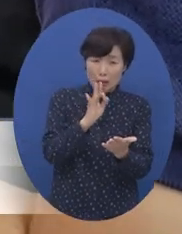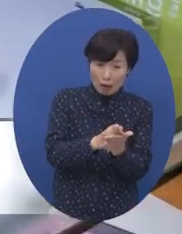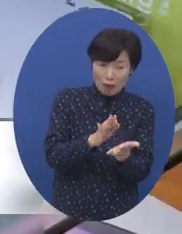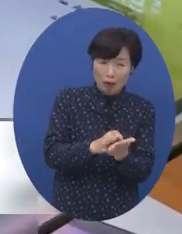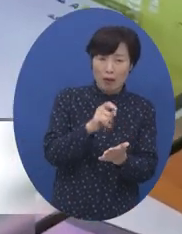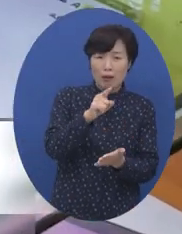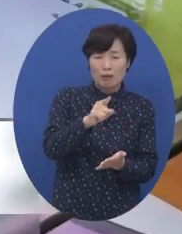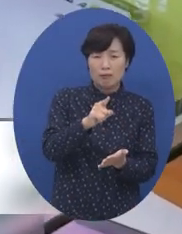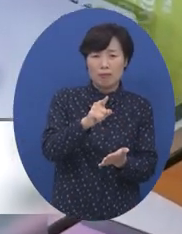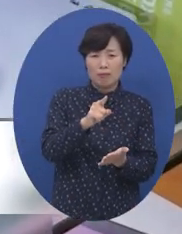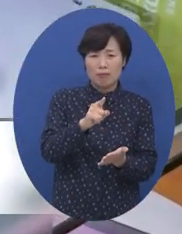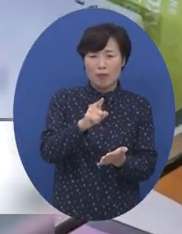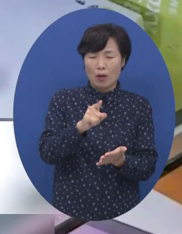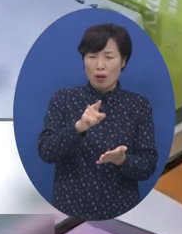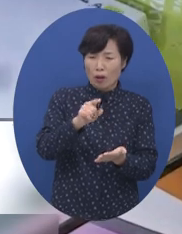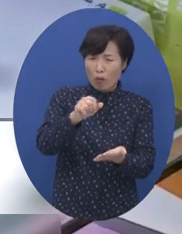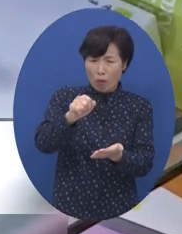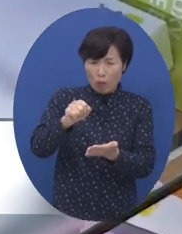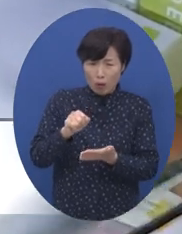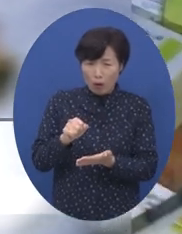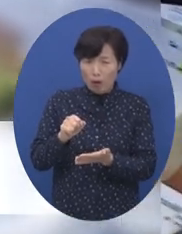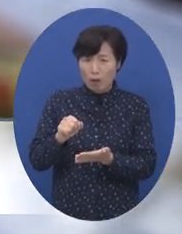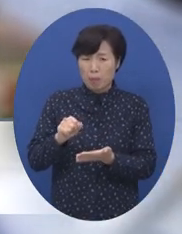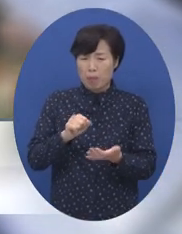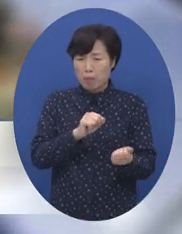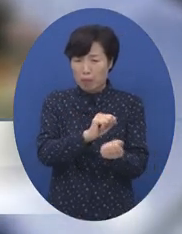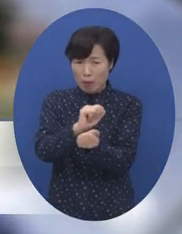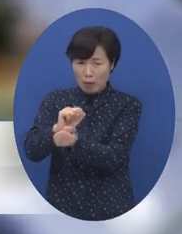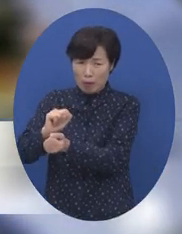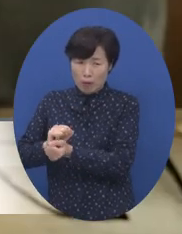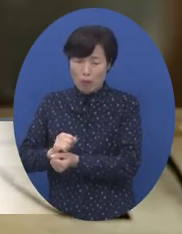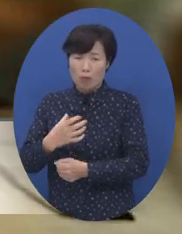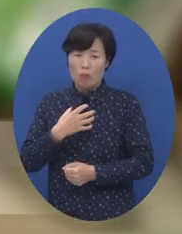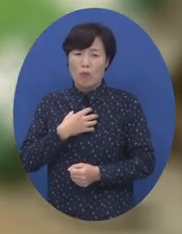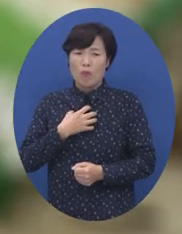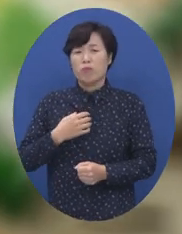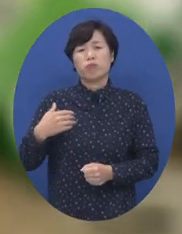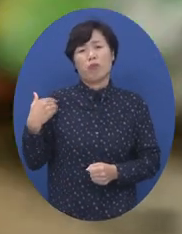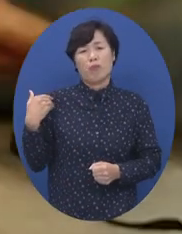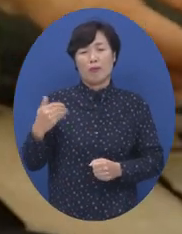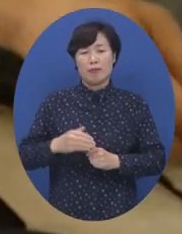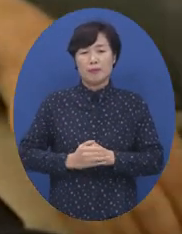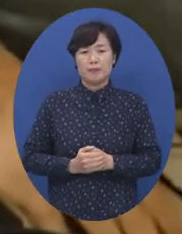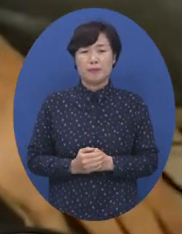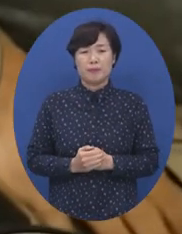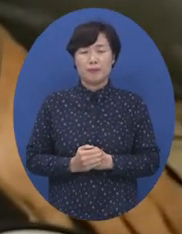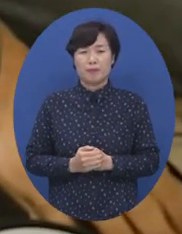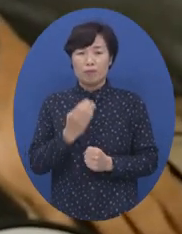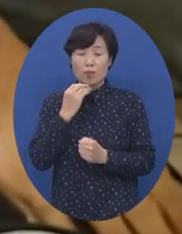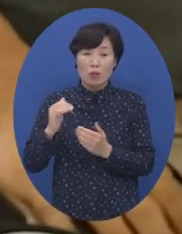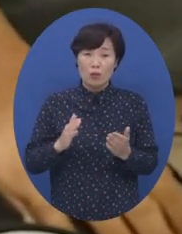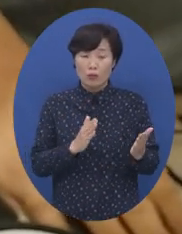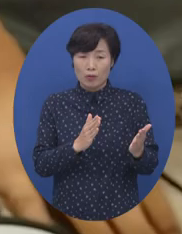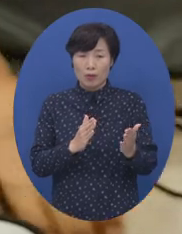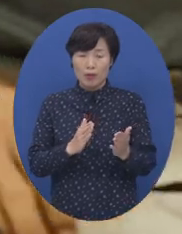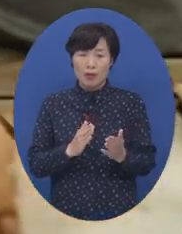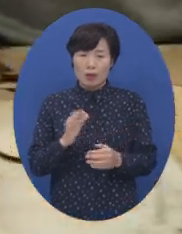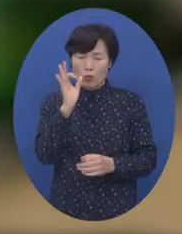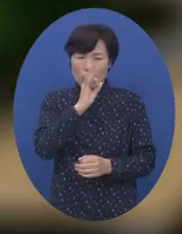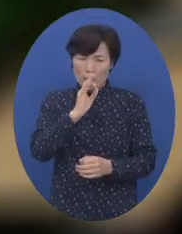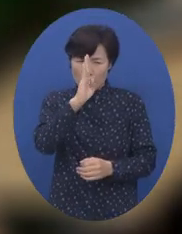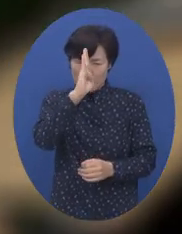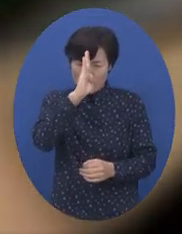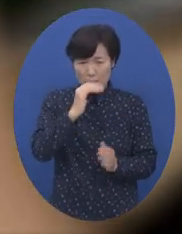건 들어오는 경로나 바이러스 위험 등 우리 쪽에선 그 정보를 뚜렷하게 알수 없다는 겁니다. 경기도가 아프리카 돼지열병